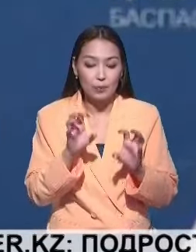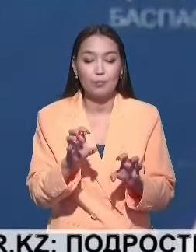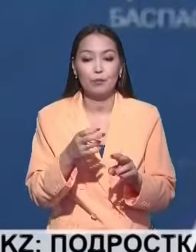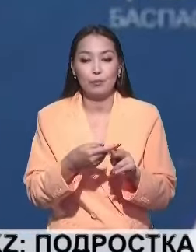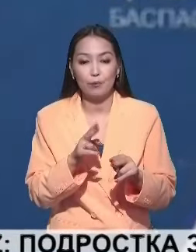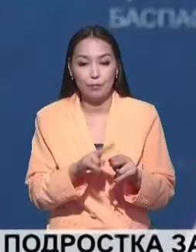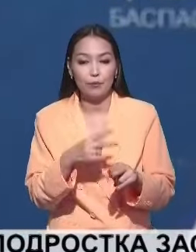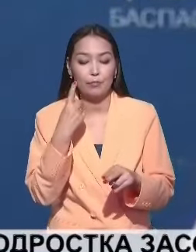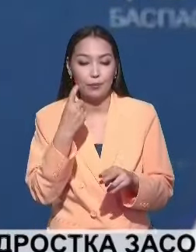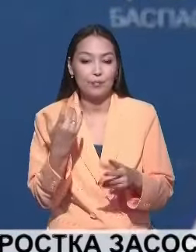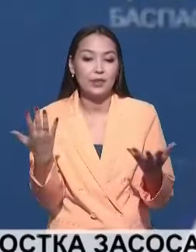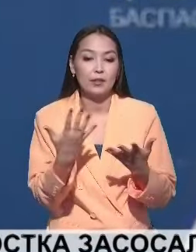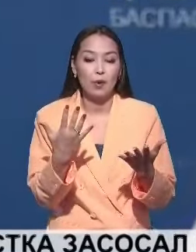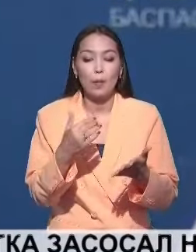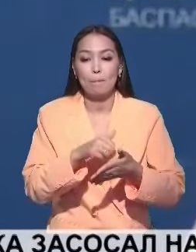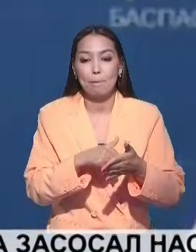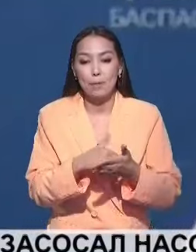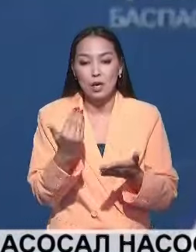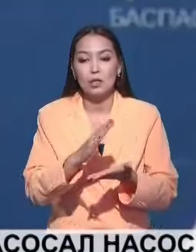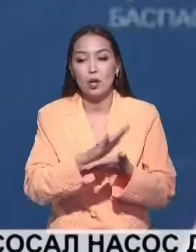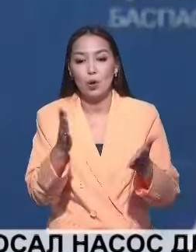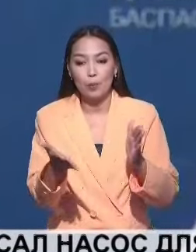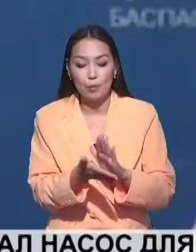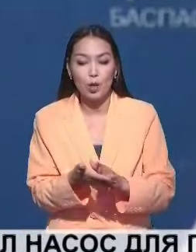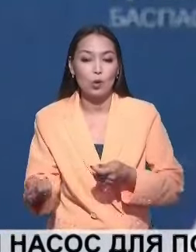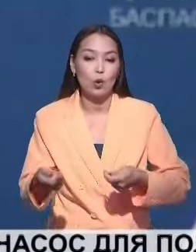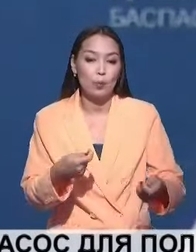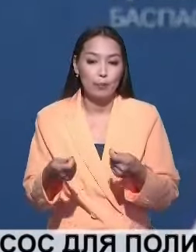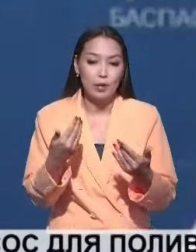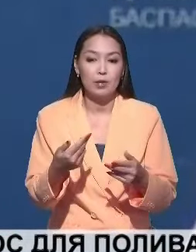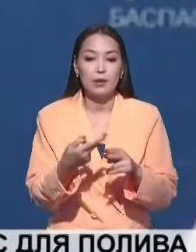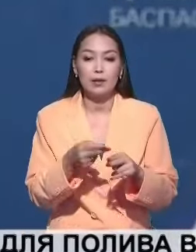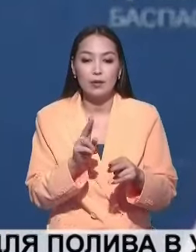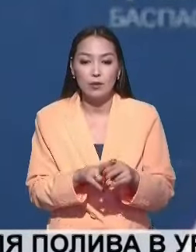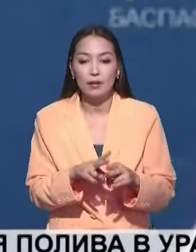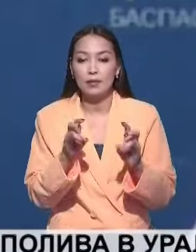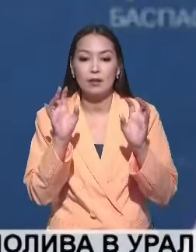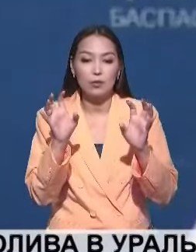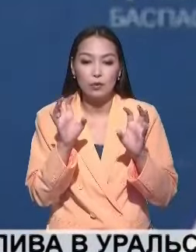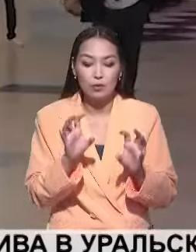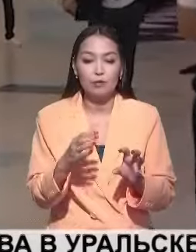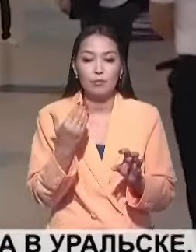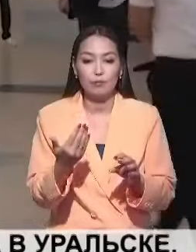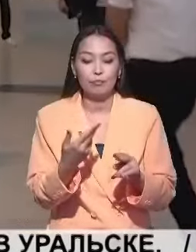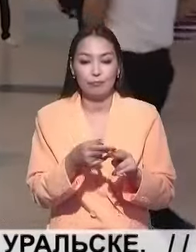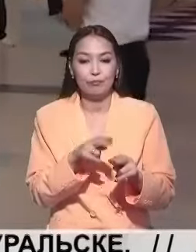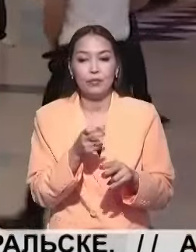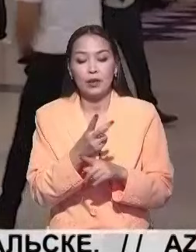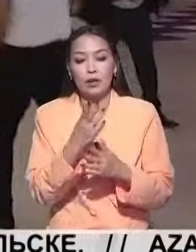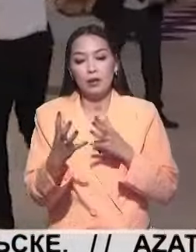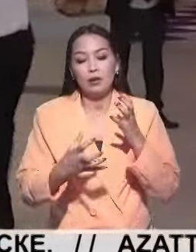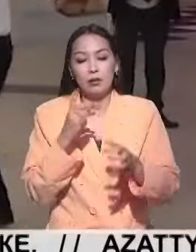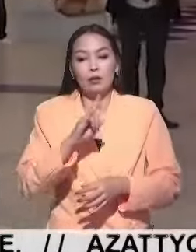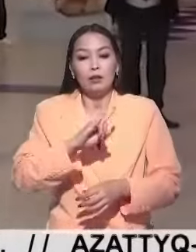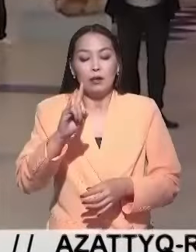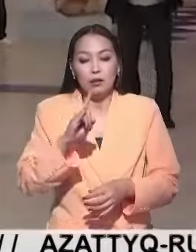слово, основаниях в рамках договора доверительного управления, который не закончил свое действие. В международном же